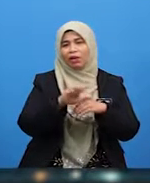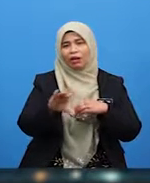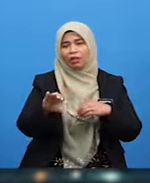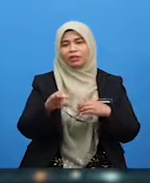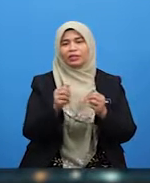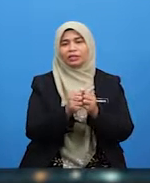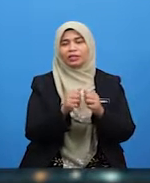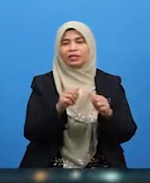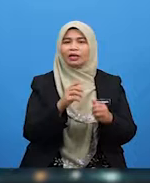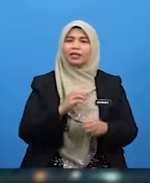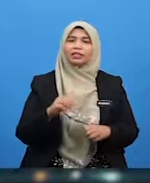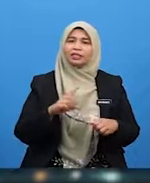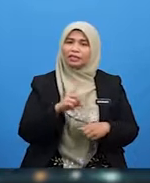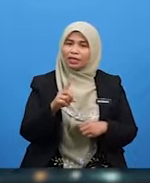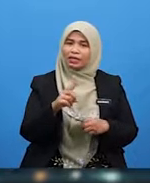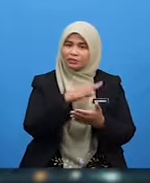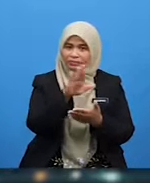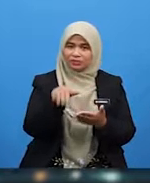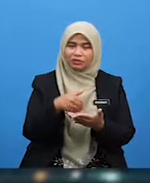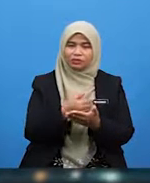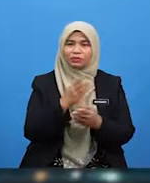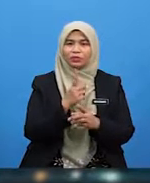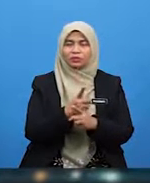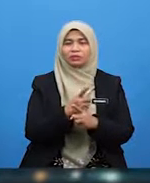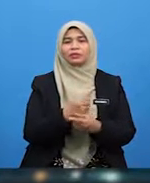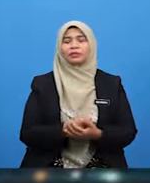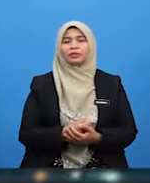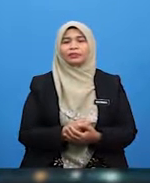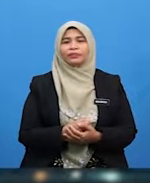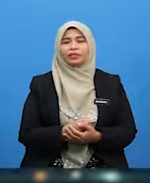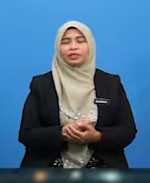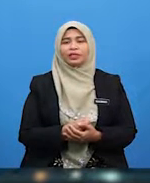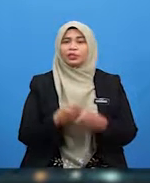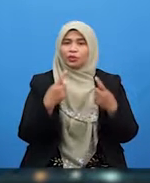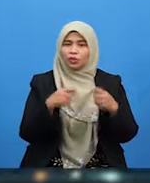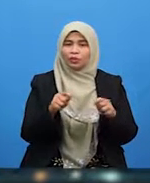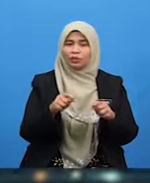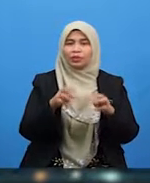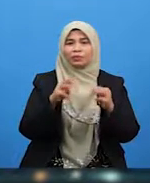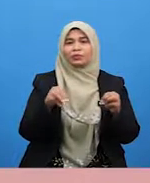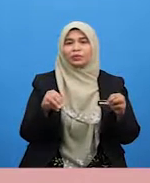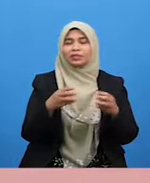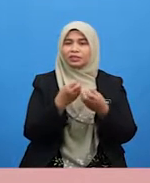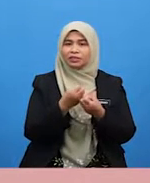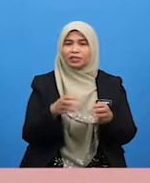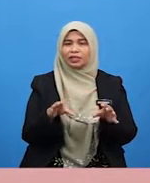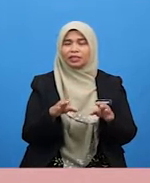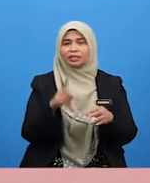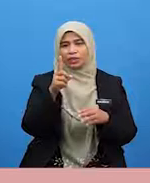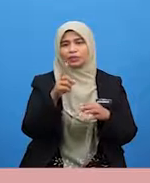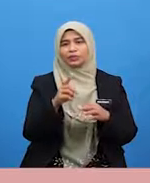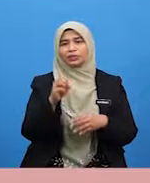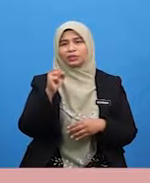sebenar. Jelas ya penerangan Ustazah tentang jahil akidah? Cuba murid-murid selesaikan satu masalah dalam situasi